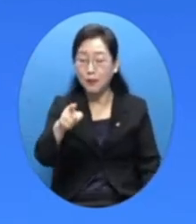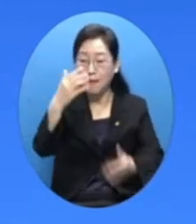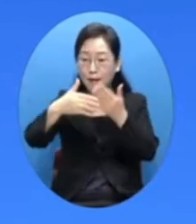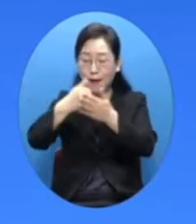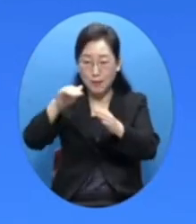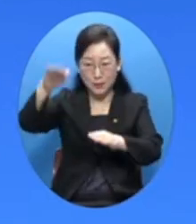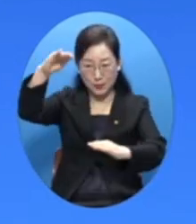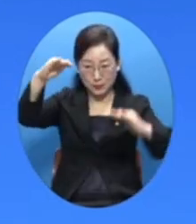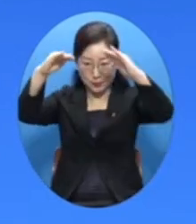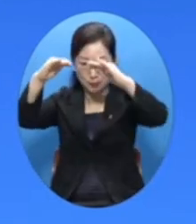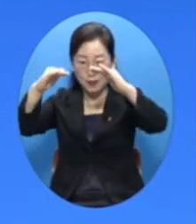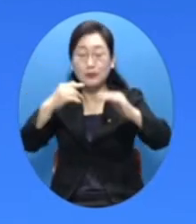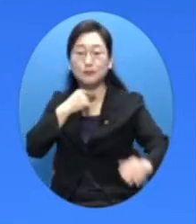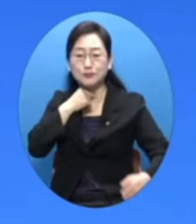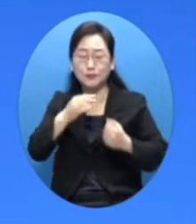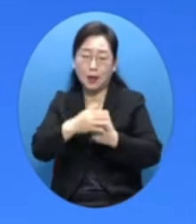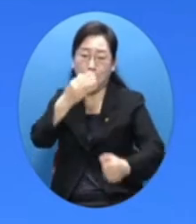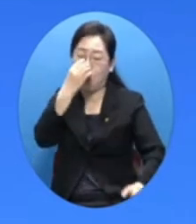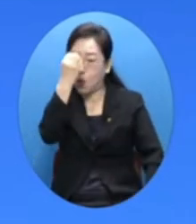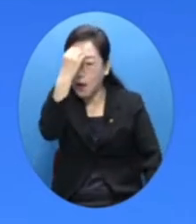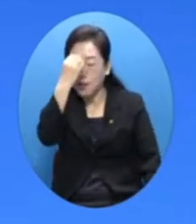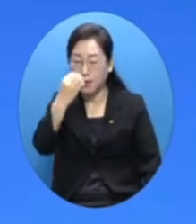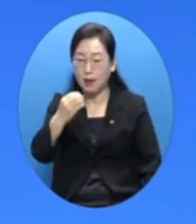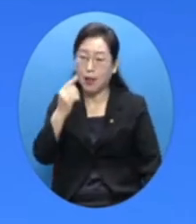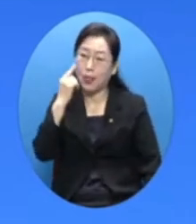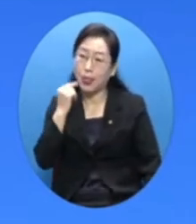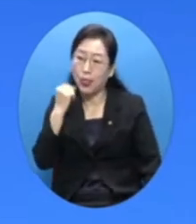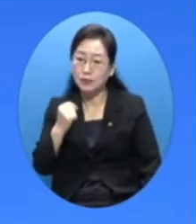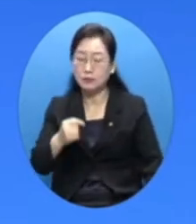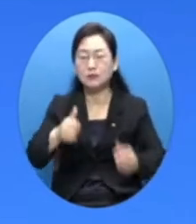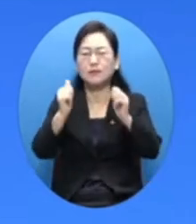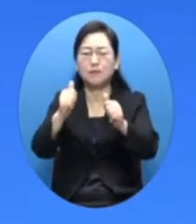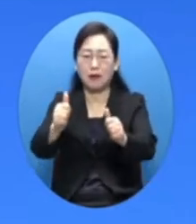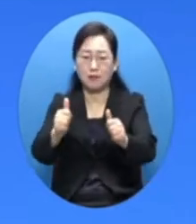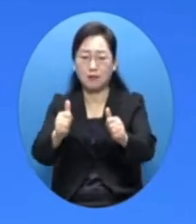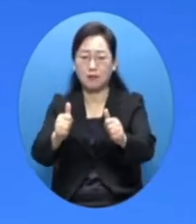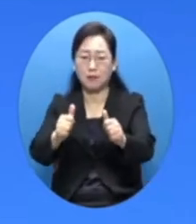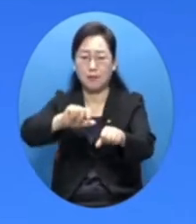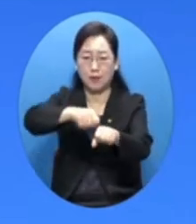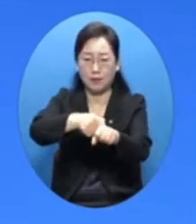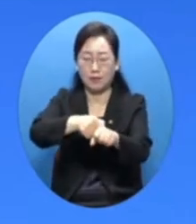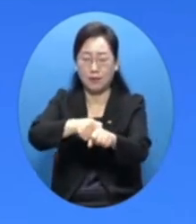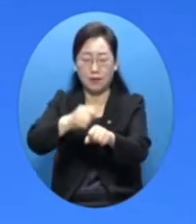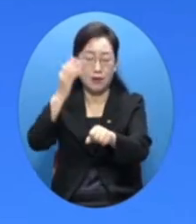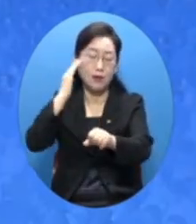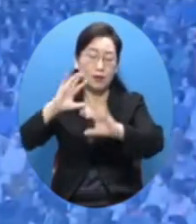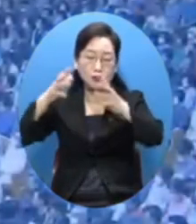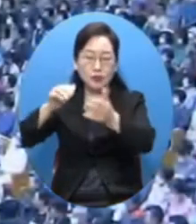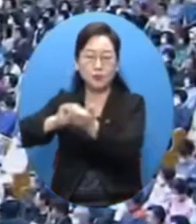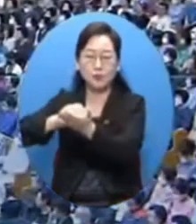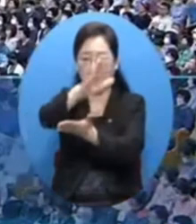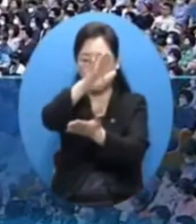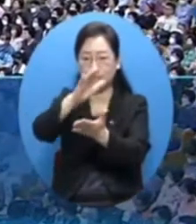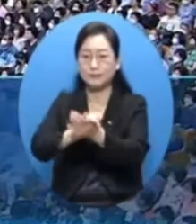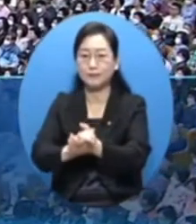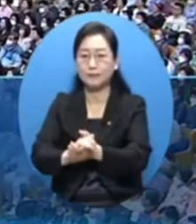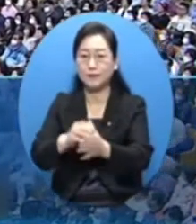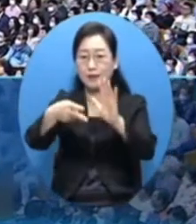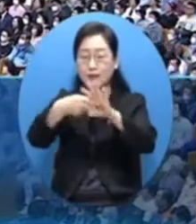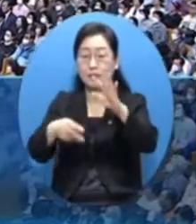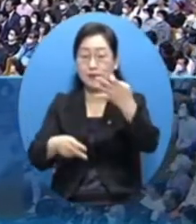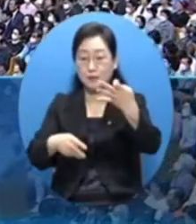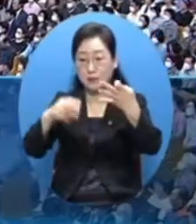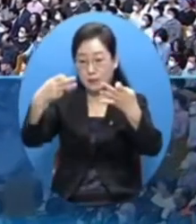교만해서 하나님 자리를 탐내었다가 심판을 받아서 그들이 총에서 쫓겨났기 때문에 그렇습니다. 이사야 14장 13절로